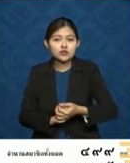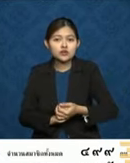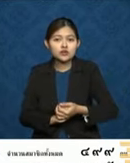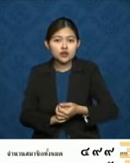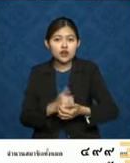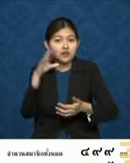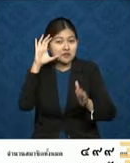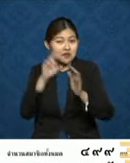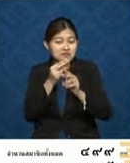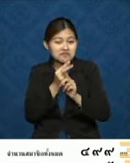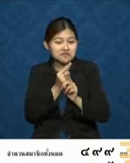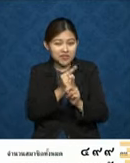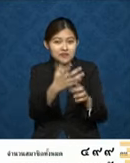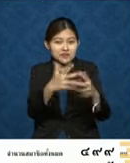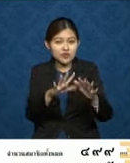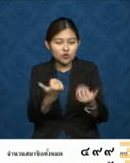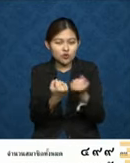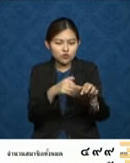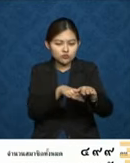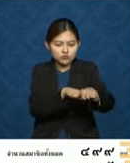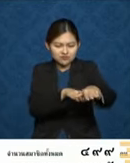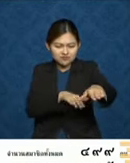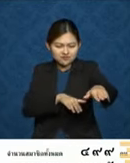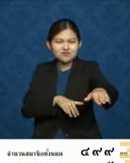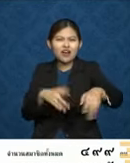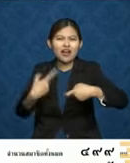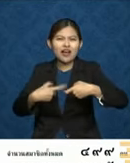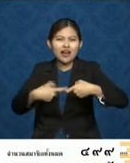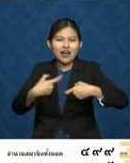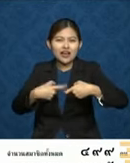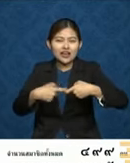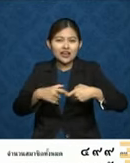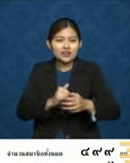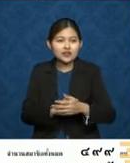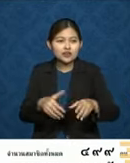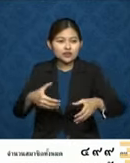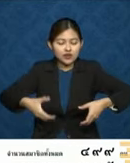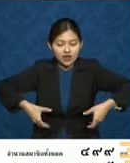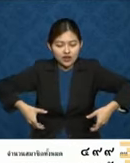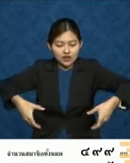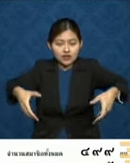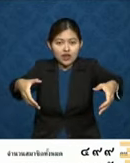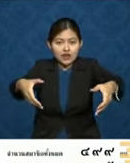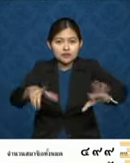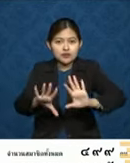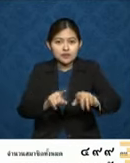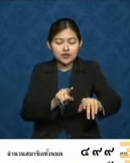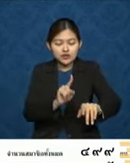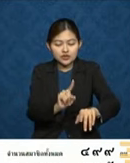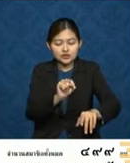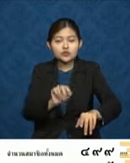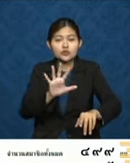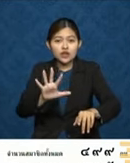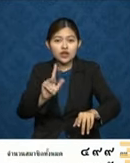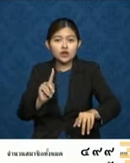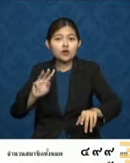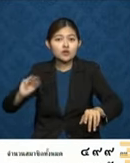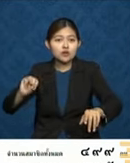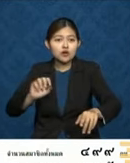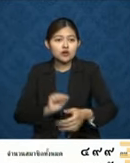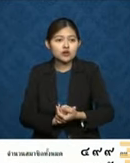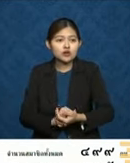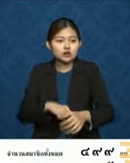ภาพแล้วรถที่จอดสัญจรนะครับเป็นไปด้วยความยากลำบากและจะเห็นบริเวณไหลทางระยะทางประมาณ 1.5เมตมีการปะ